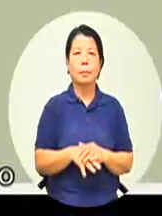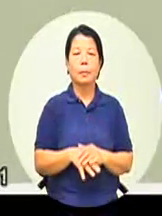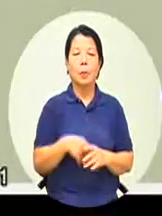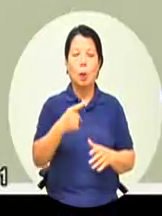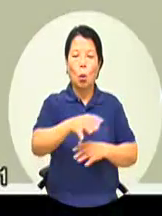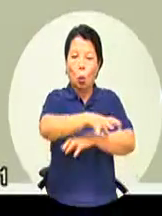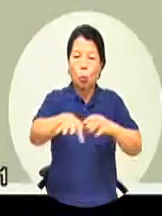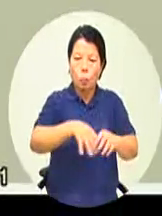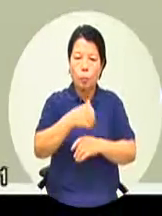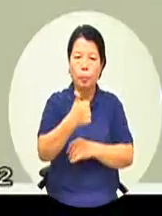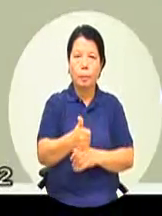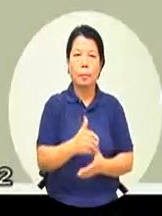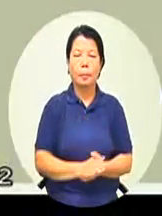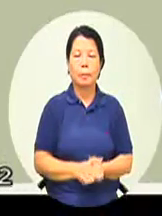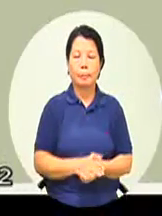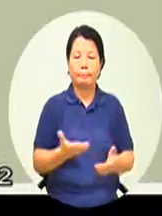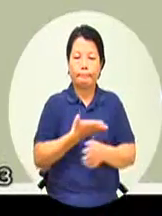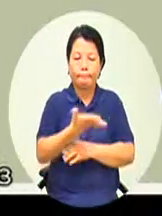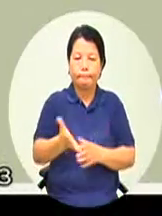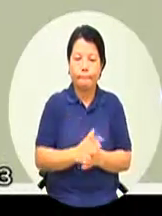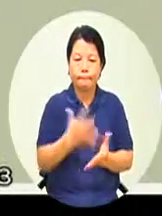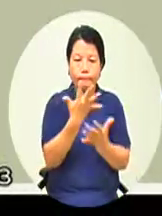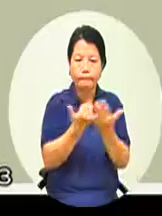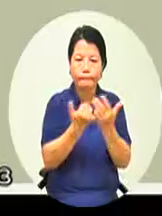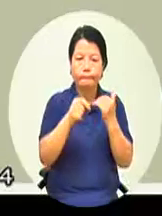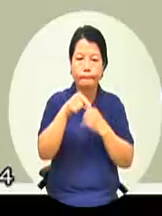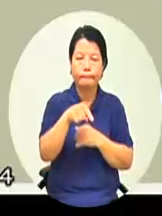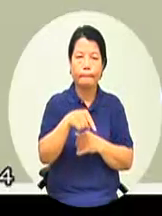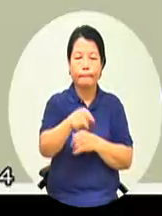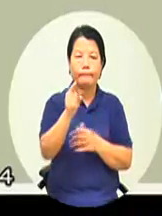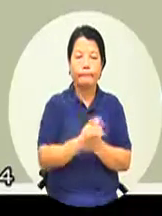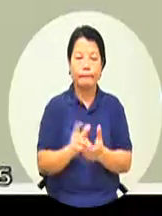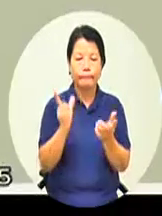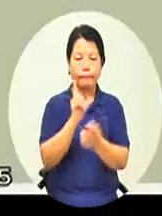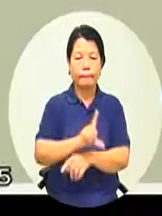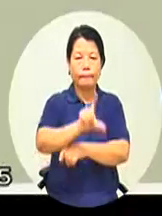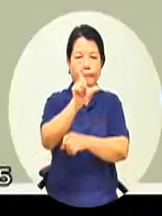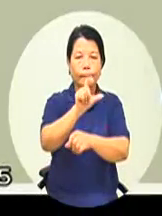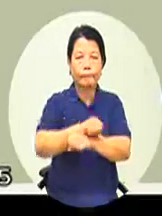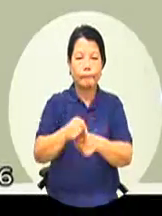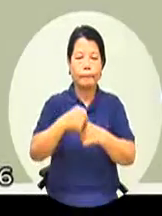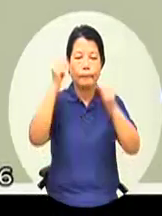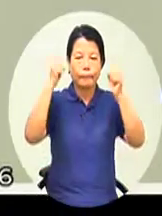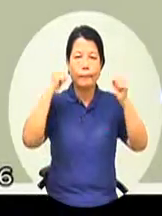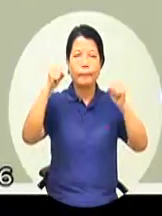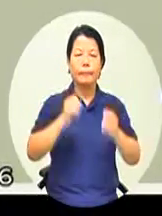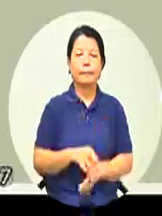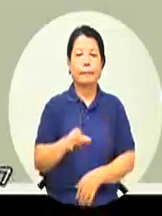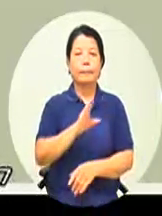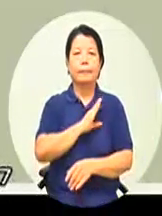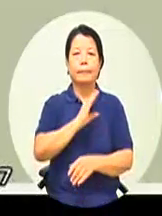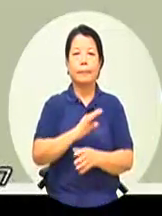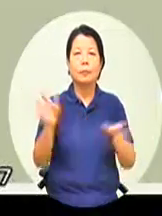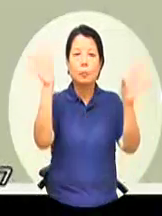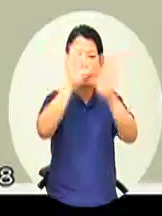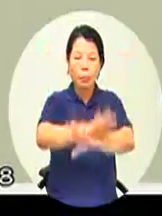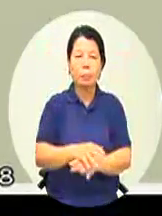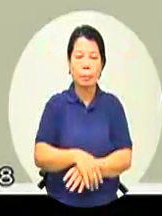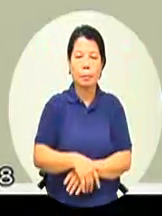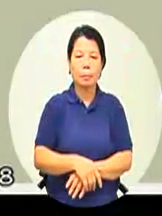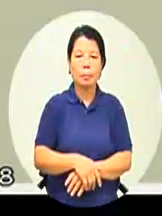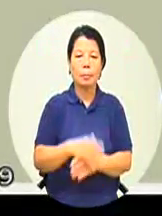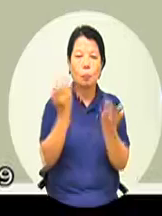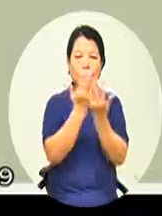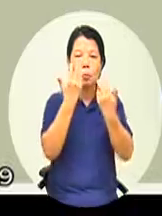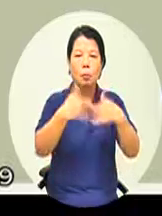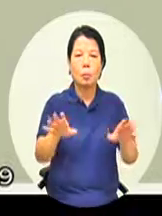个环境，也可以让学生在那边上课啊运动啊。当然，晚上下课后，我